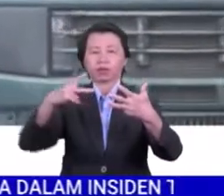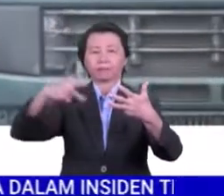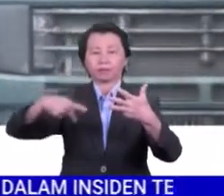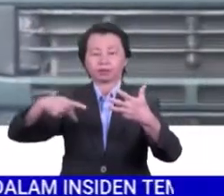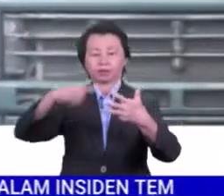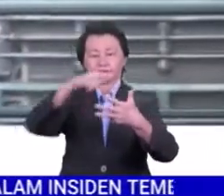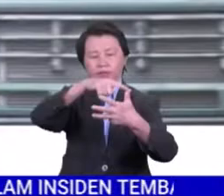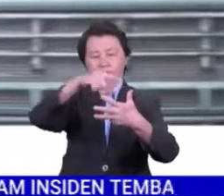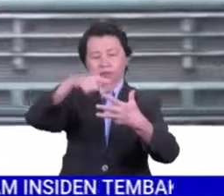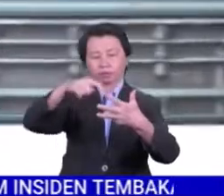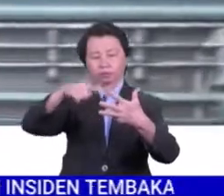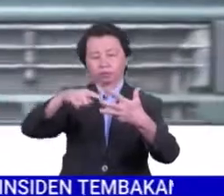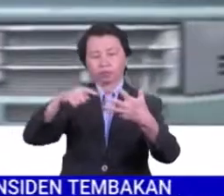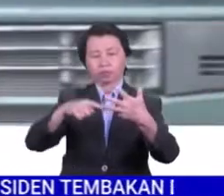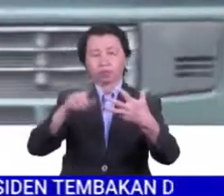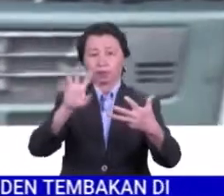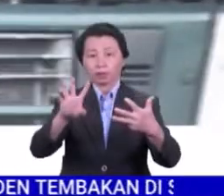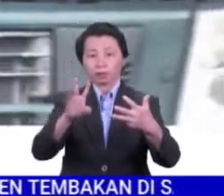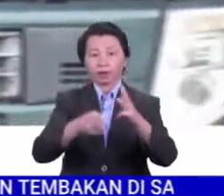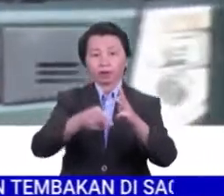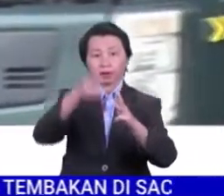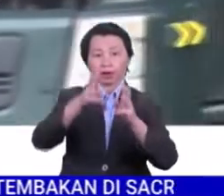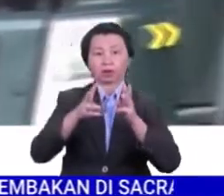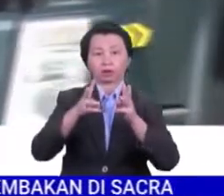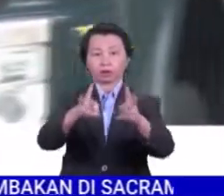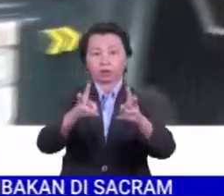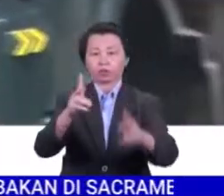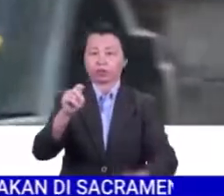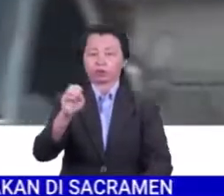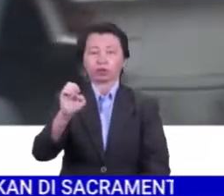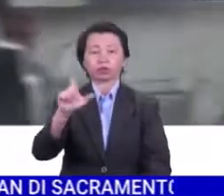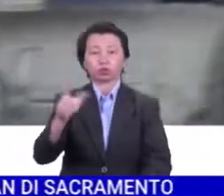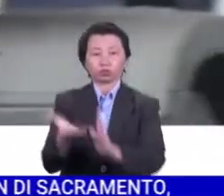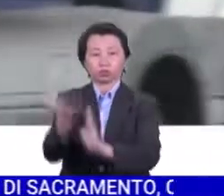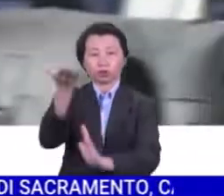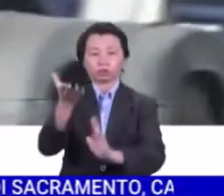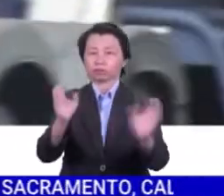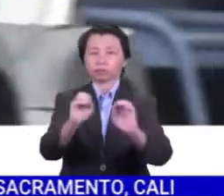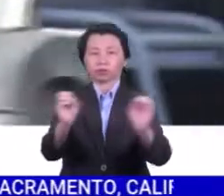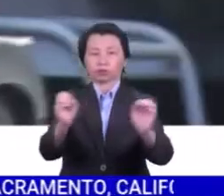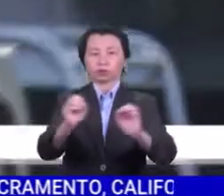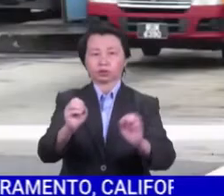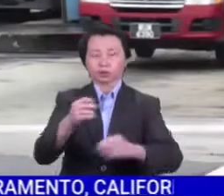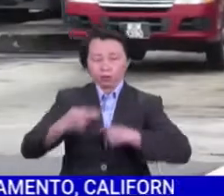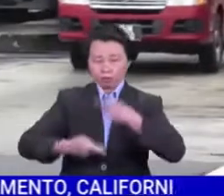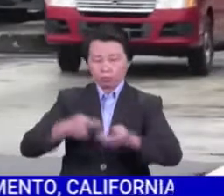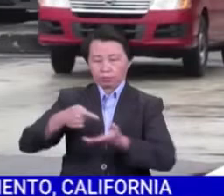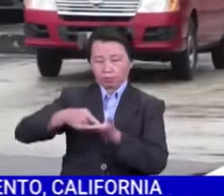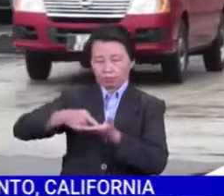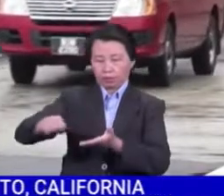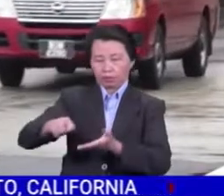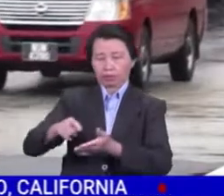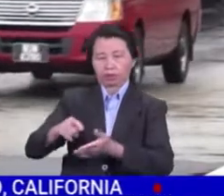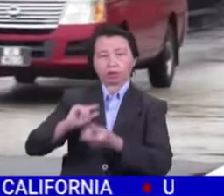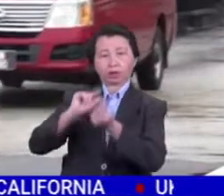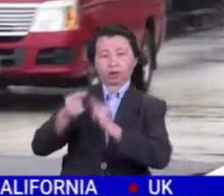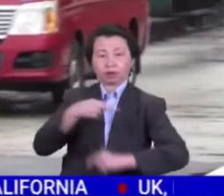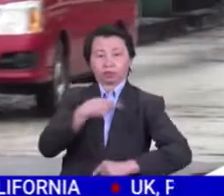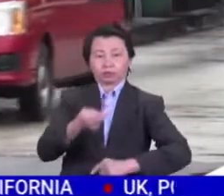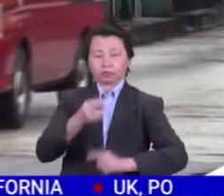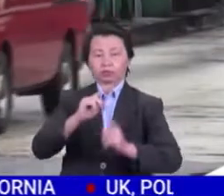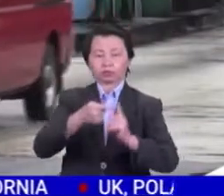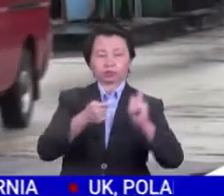menguruskan lebuh Raya damansaraya puchong LDP penstrukturan dapat menjimatkan bayaran pampasan dari 1 Januari